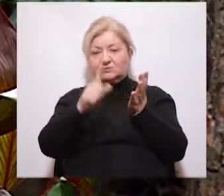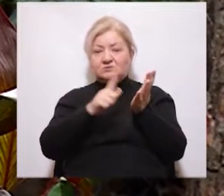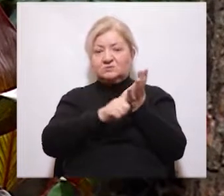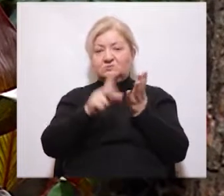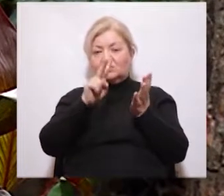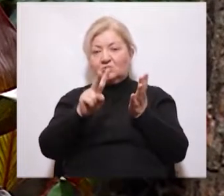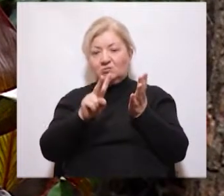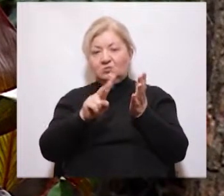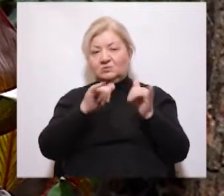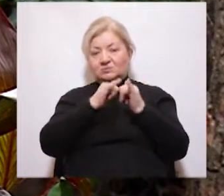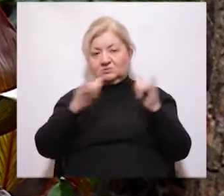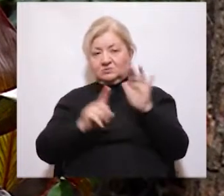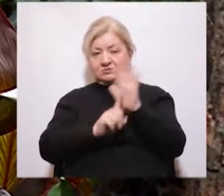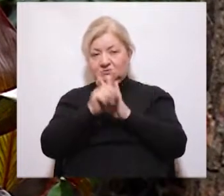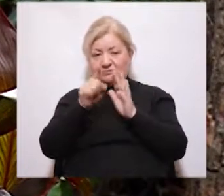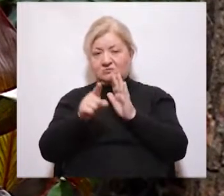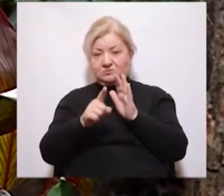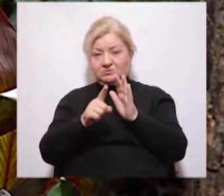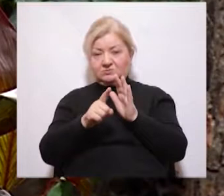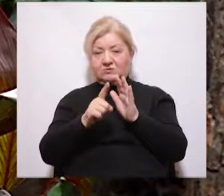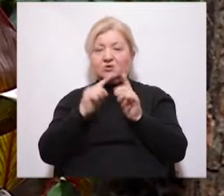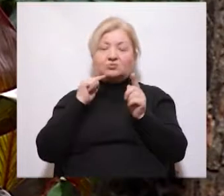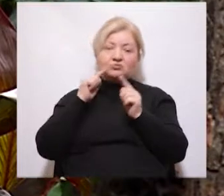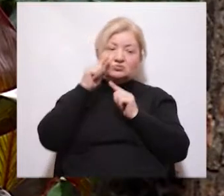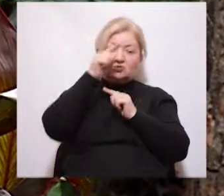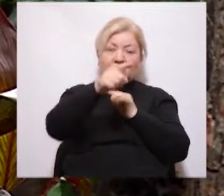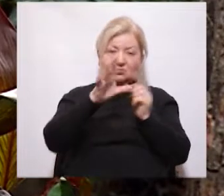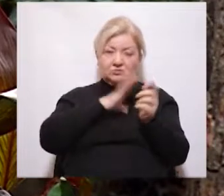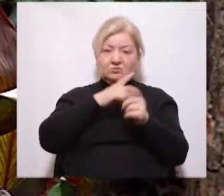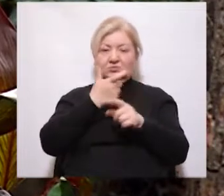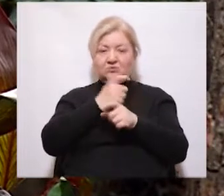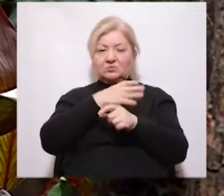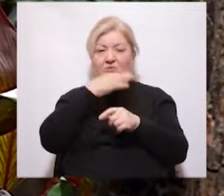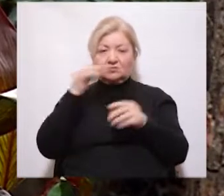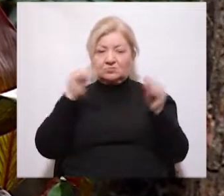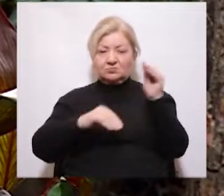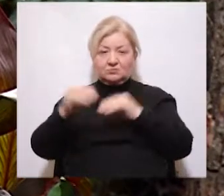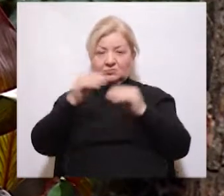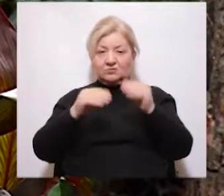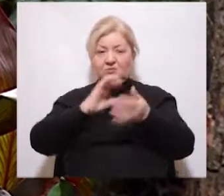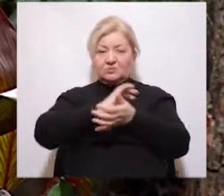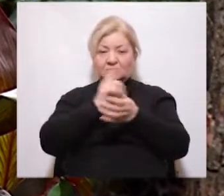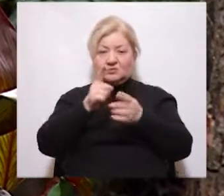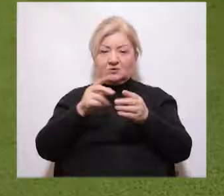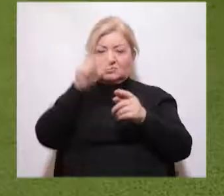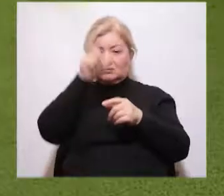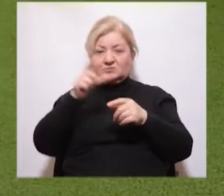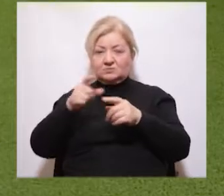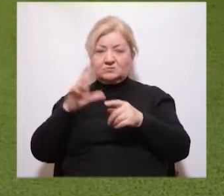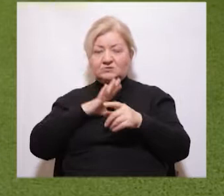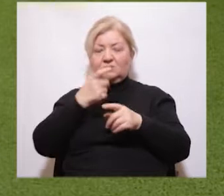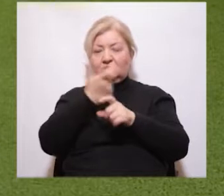1871-72 წლებიდან იწყება საქართველოში მისი განვითარება. შორ მანძილზე დიდი რაოდენობით ტვირთის და დიდი რაოდენობით